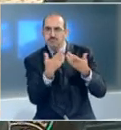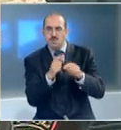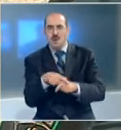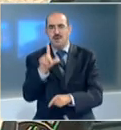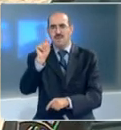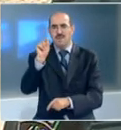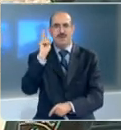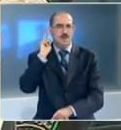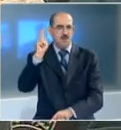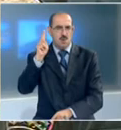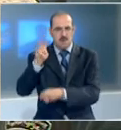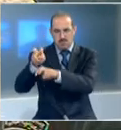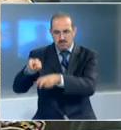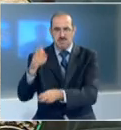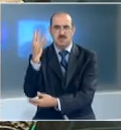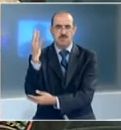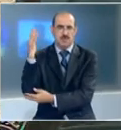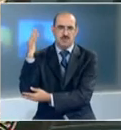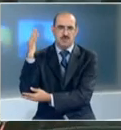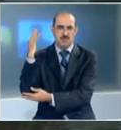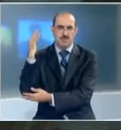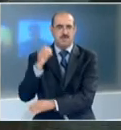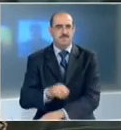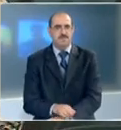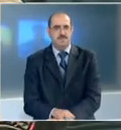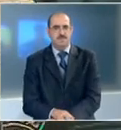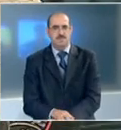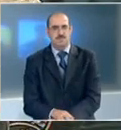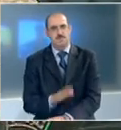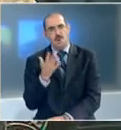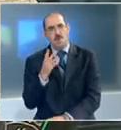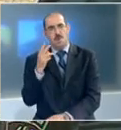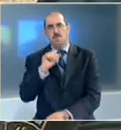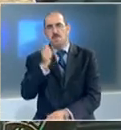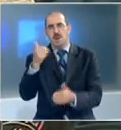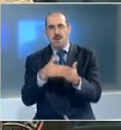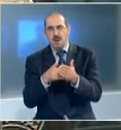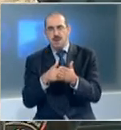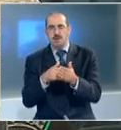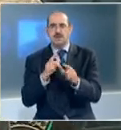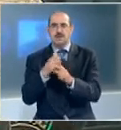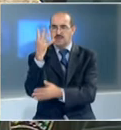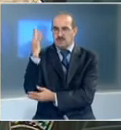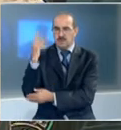20 كيلومتر غرس طولي من النخيل، أي بحوالي 2000 نخلة. العملية